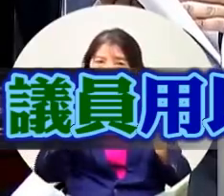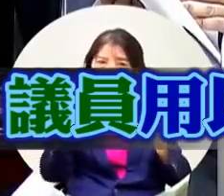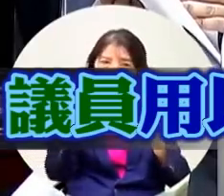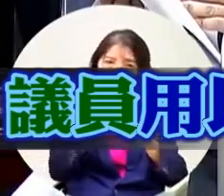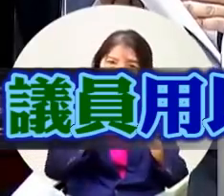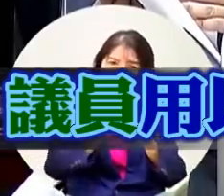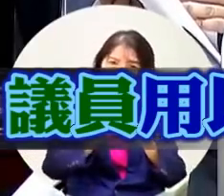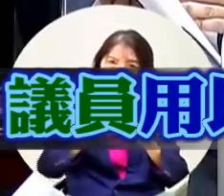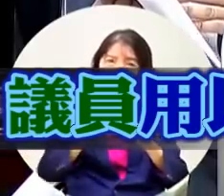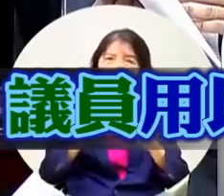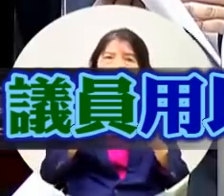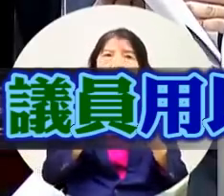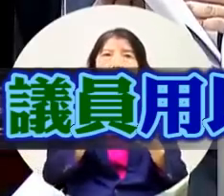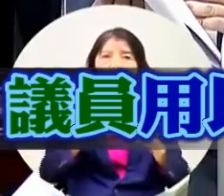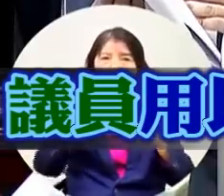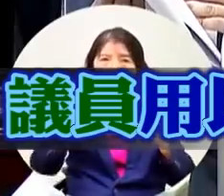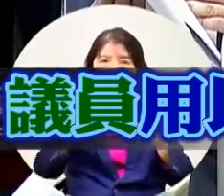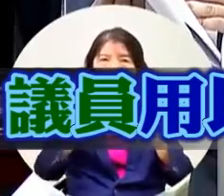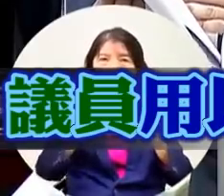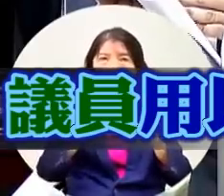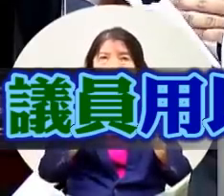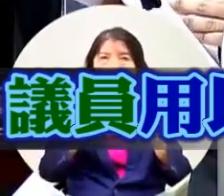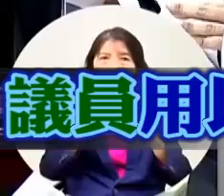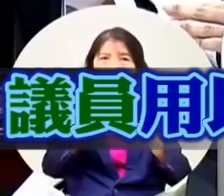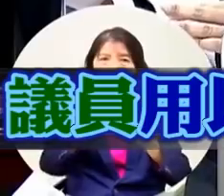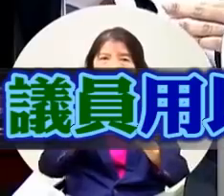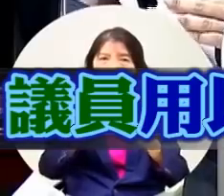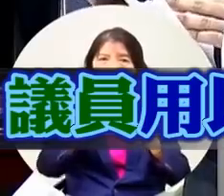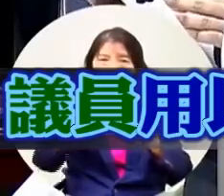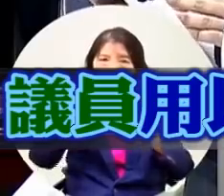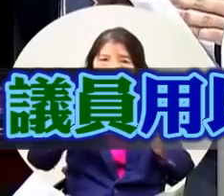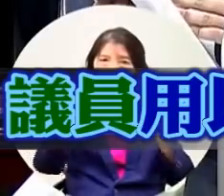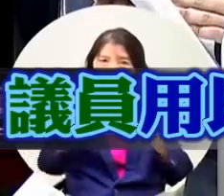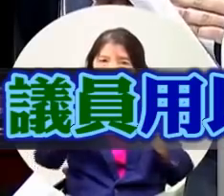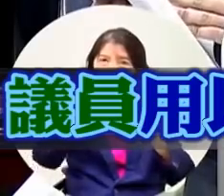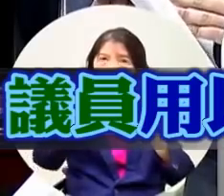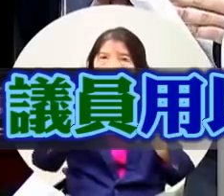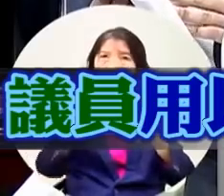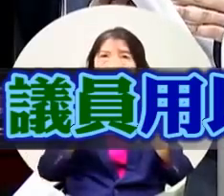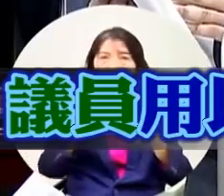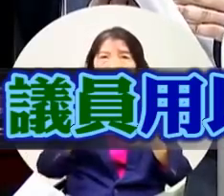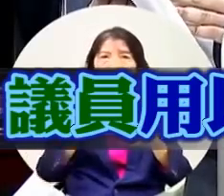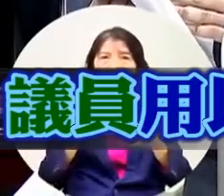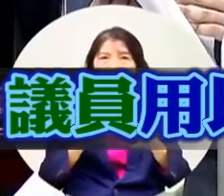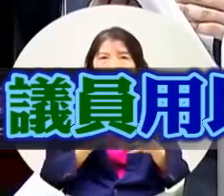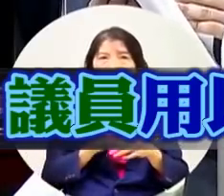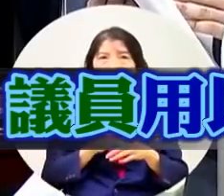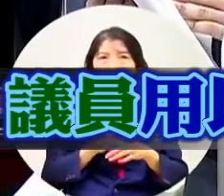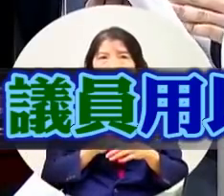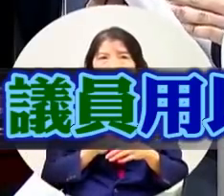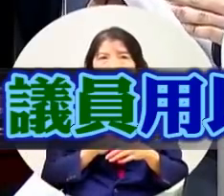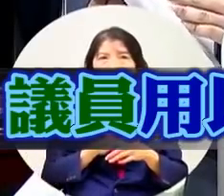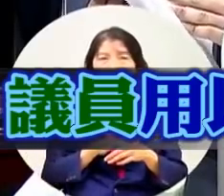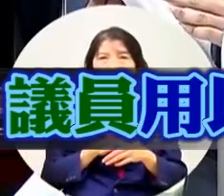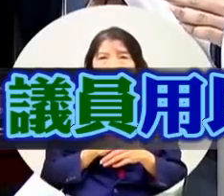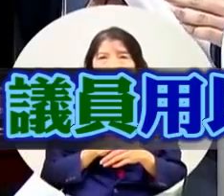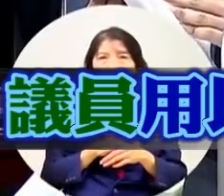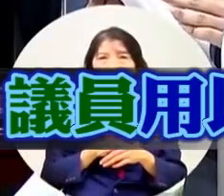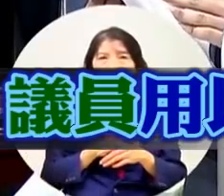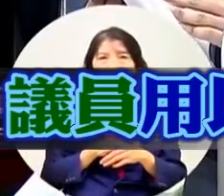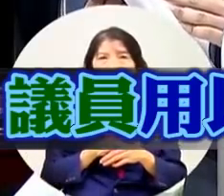入准公共化托育政策之后，在卫福的这个部分可以到6000岁选息，好，以上。 啊，多